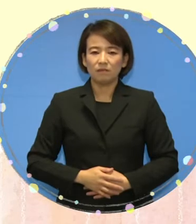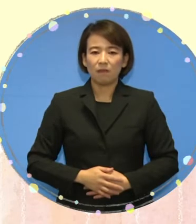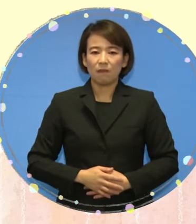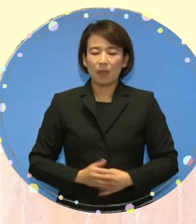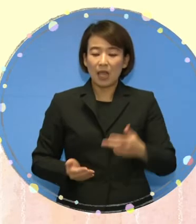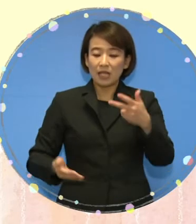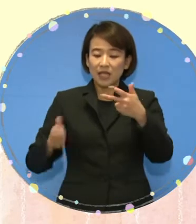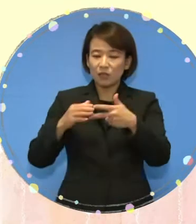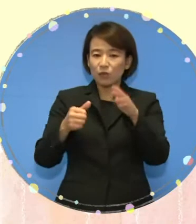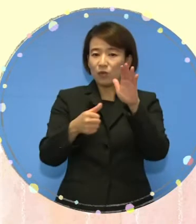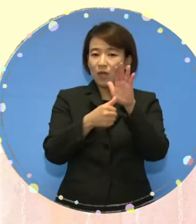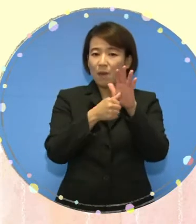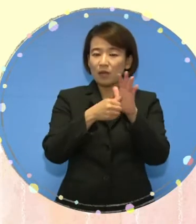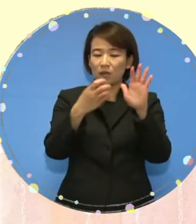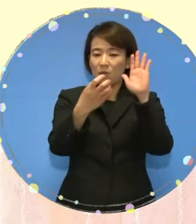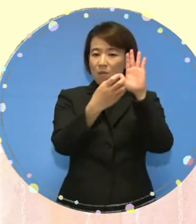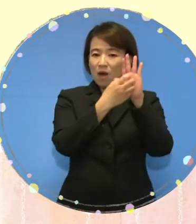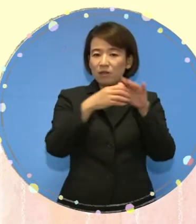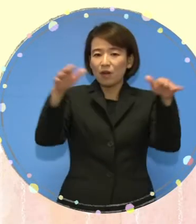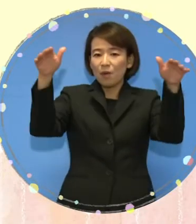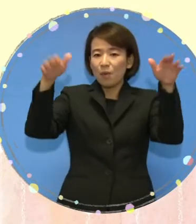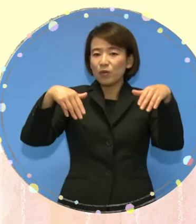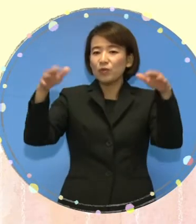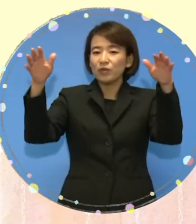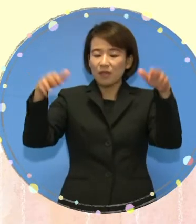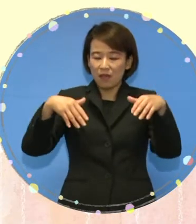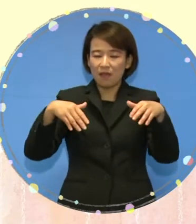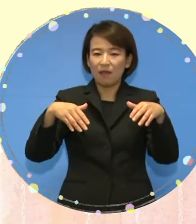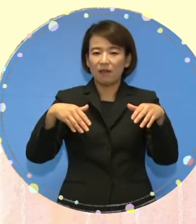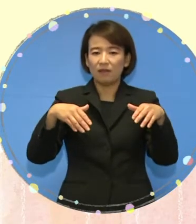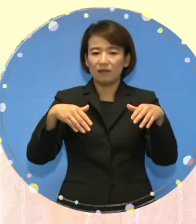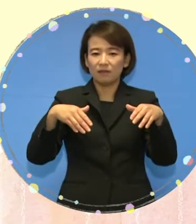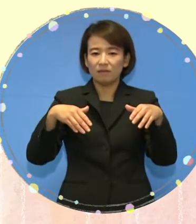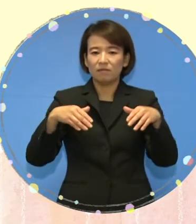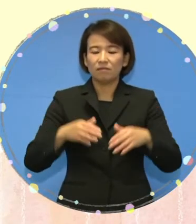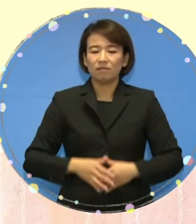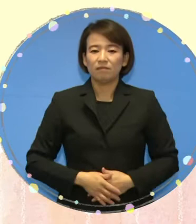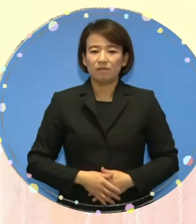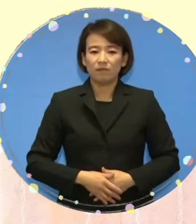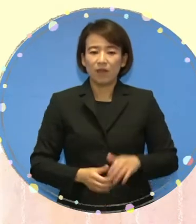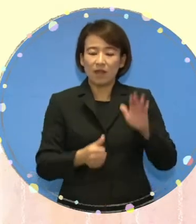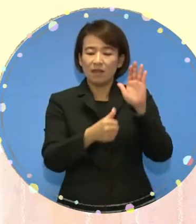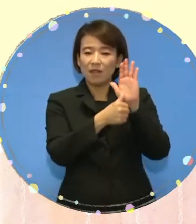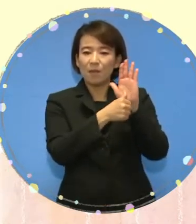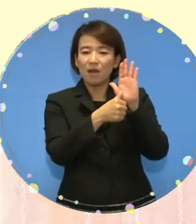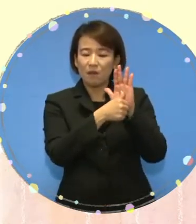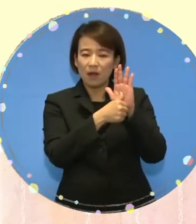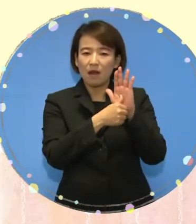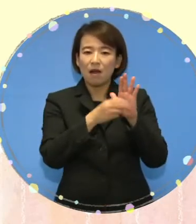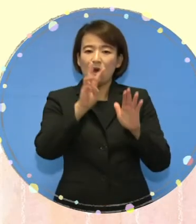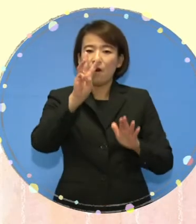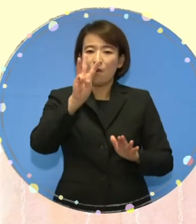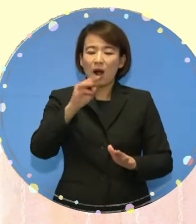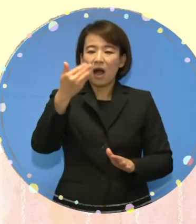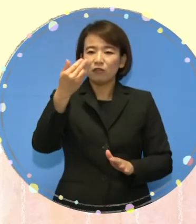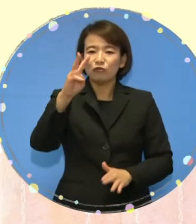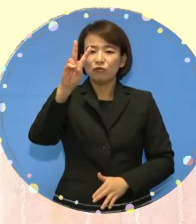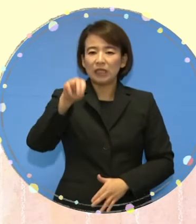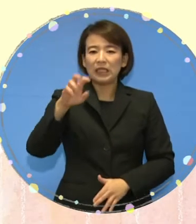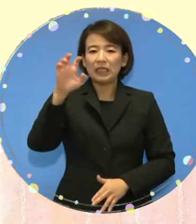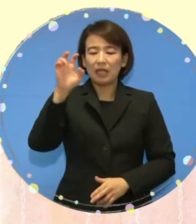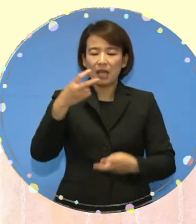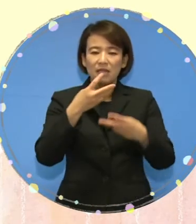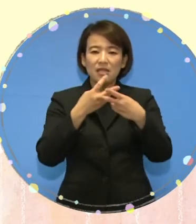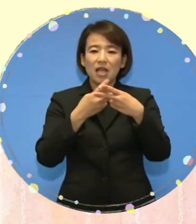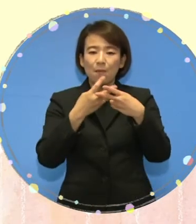施設の愛称とロゴマークにつきましてはそれぞれこうもさせていただき愛称ははクリエ新居浜